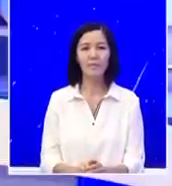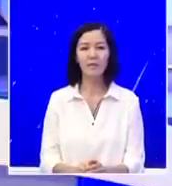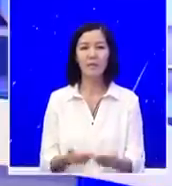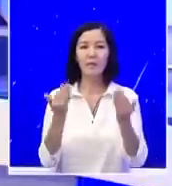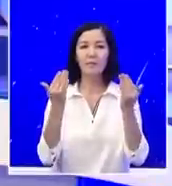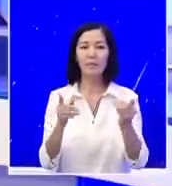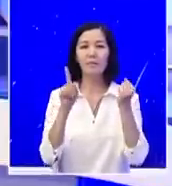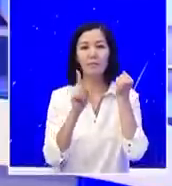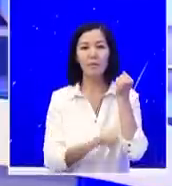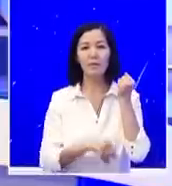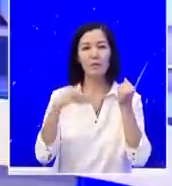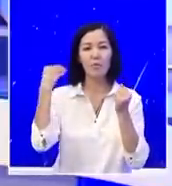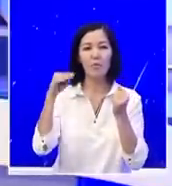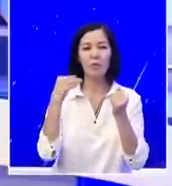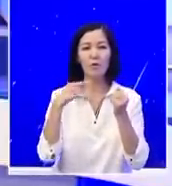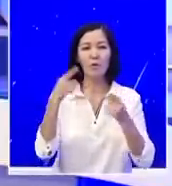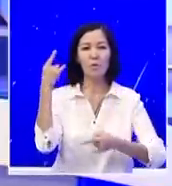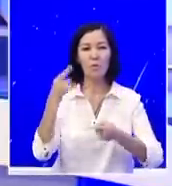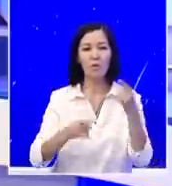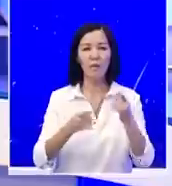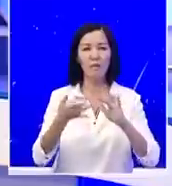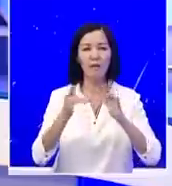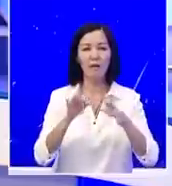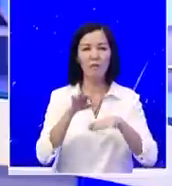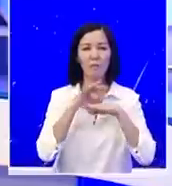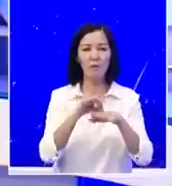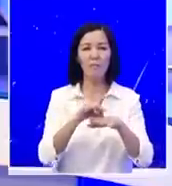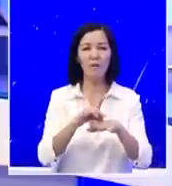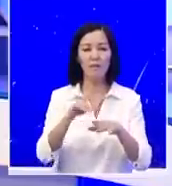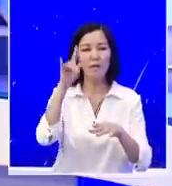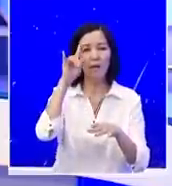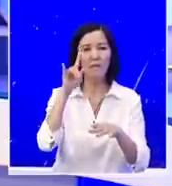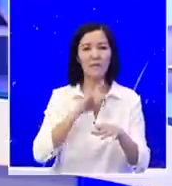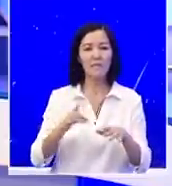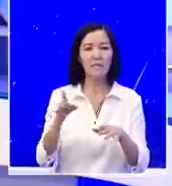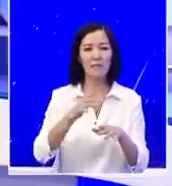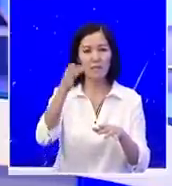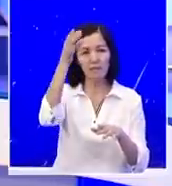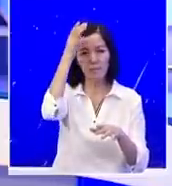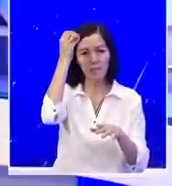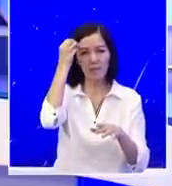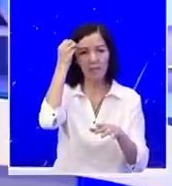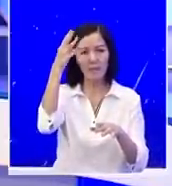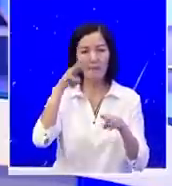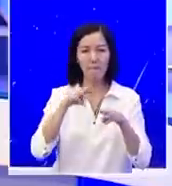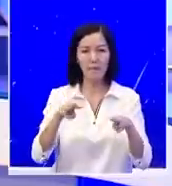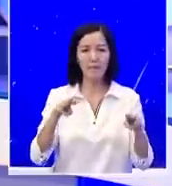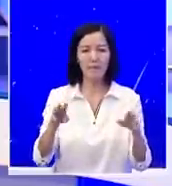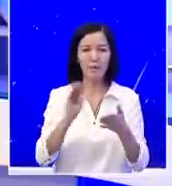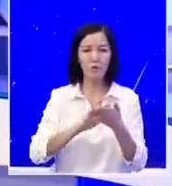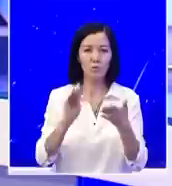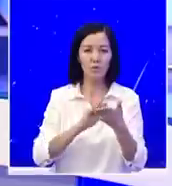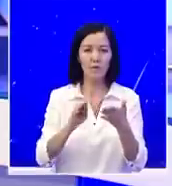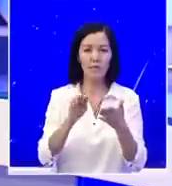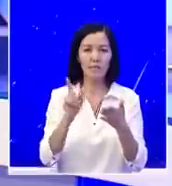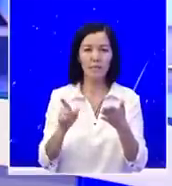Биыл соңғы қоңырау онлайн форматта өтеді. Бұл туралы Қазақстан Республикасы білім және ғылым министрі журналистердің қатысуымен өткен